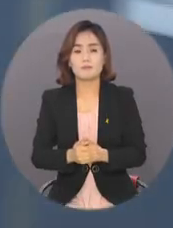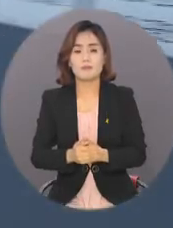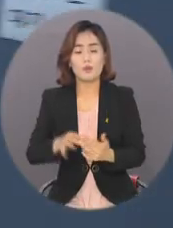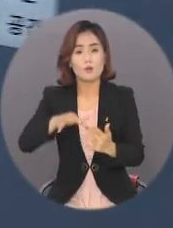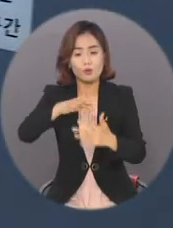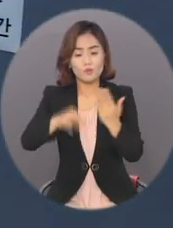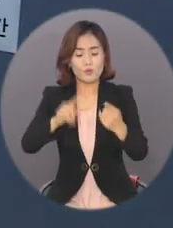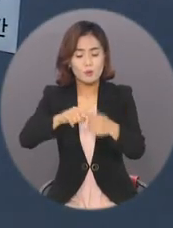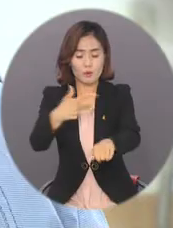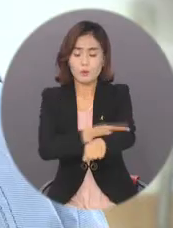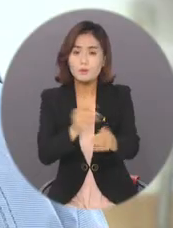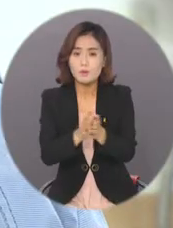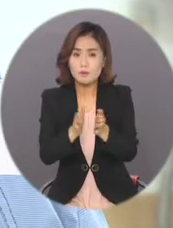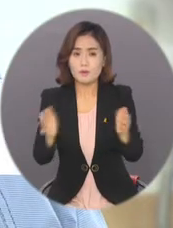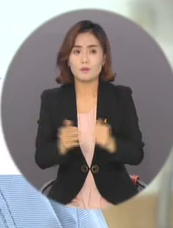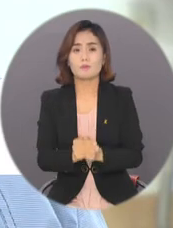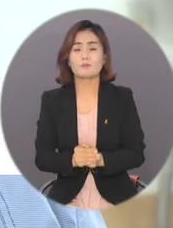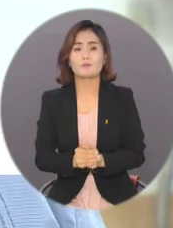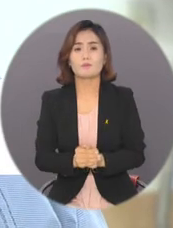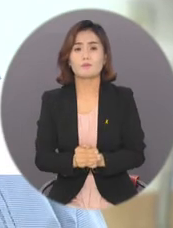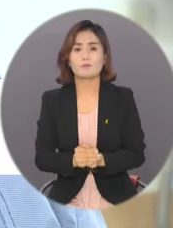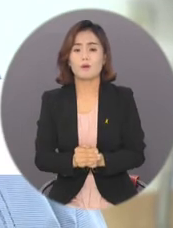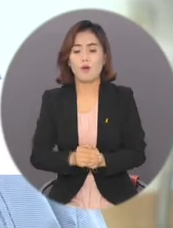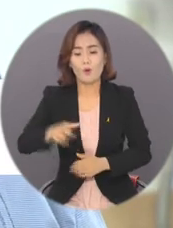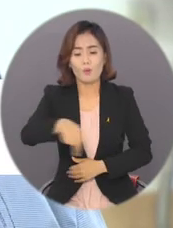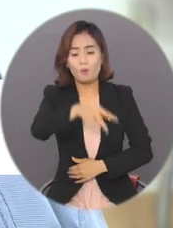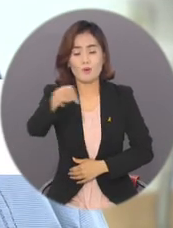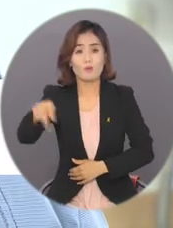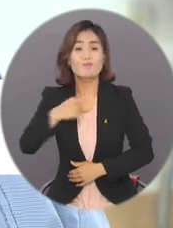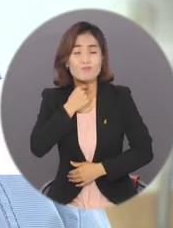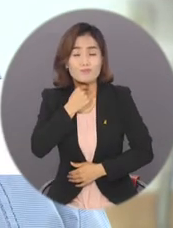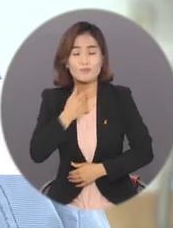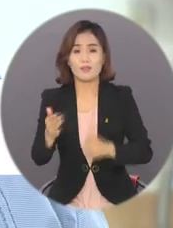선착순으로 접종을 받습니다. 아무래도 이제 이렇게 돌아다니고 그러면